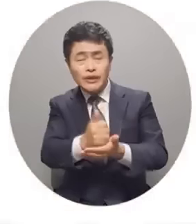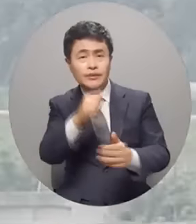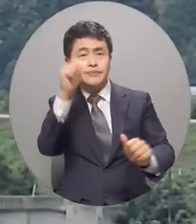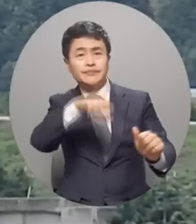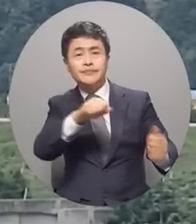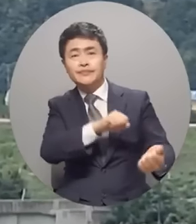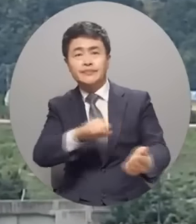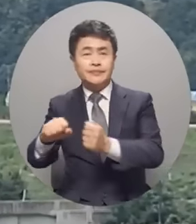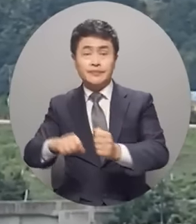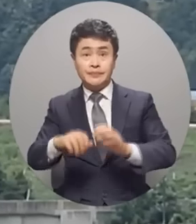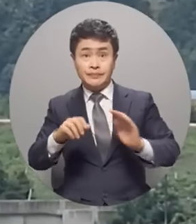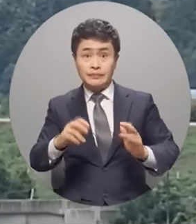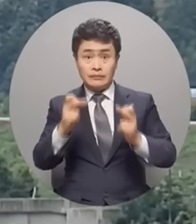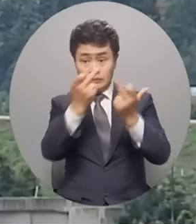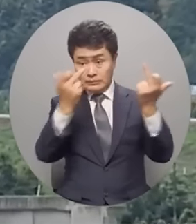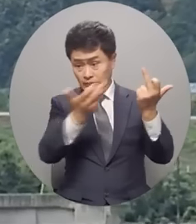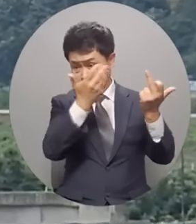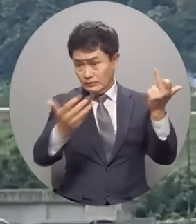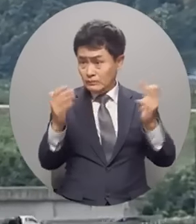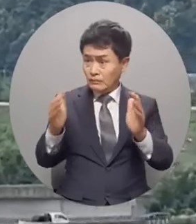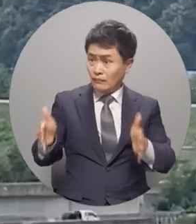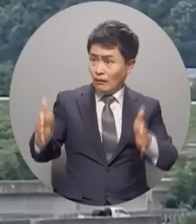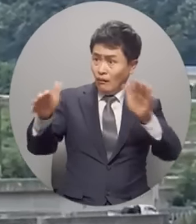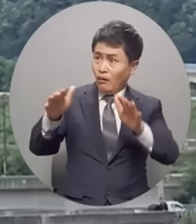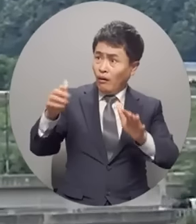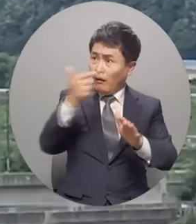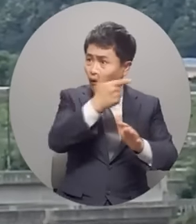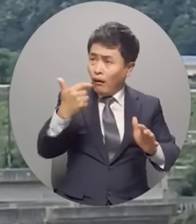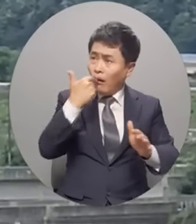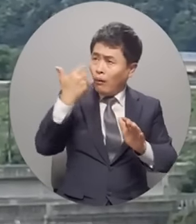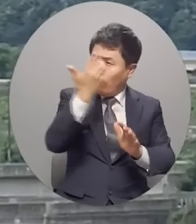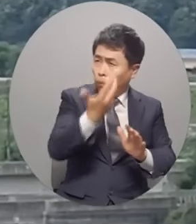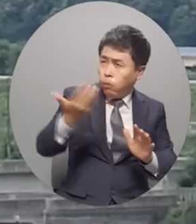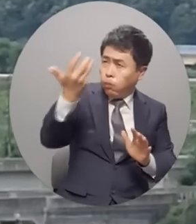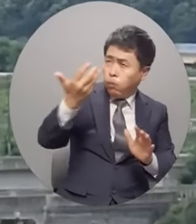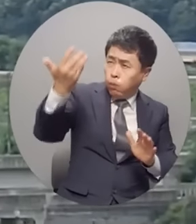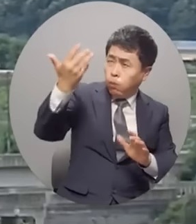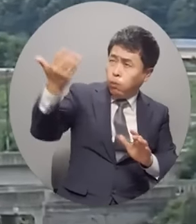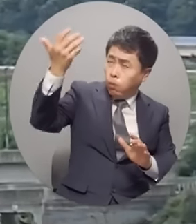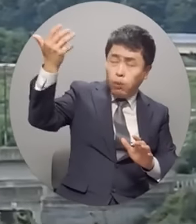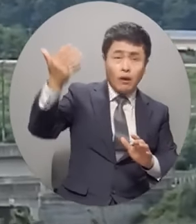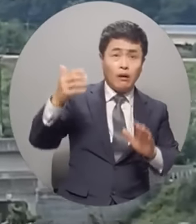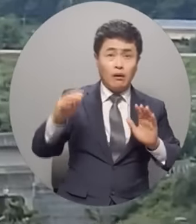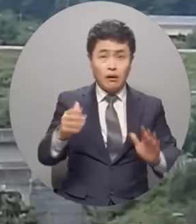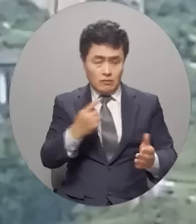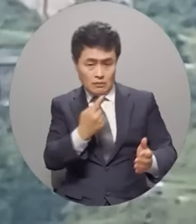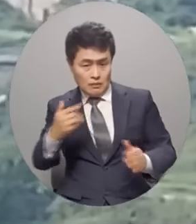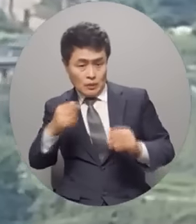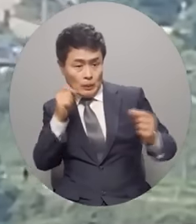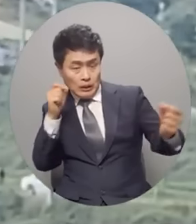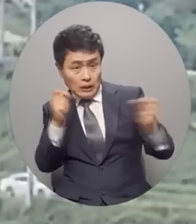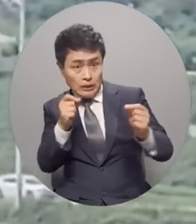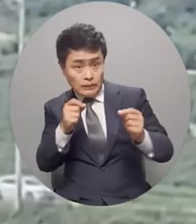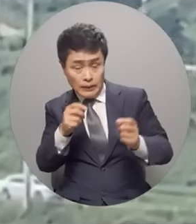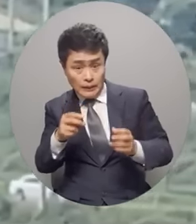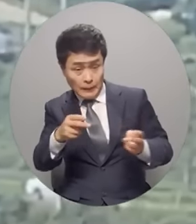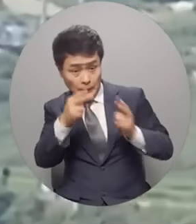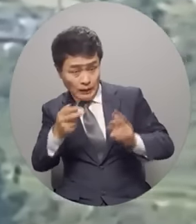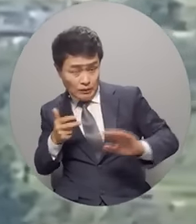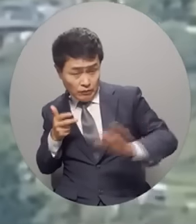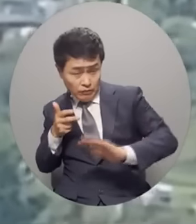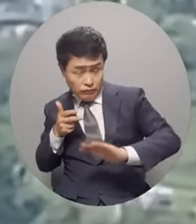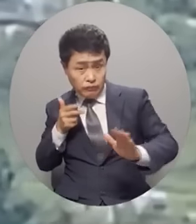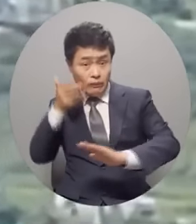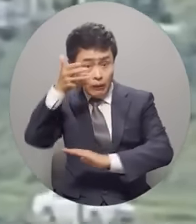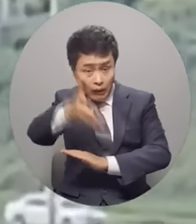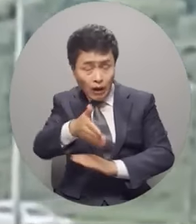입건했습니다 산 아래 건물 위로 엄청난 양의 연기가 솟아오릅니다 소방대가 근처 다리를 건너 화제 진압에